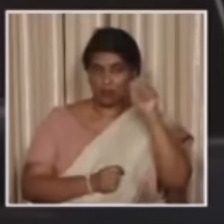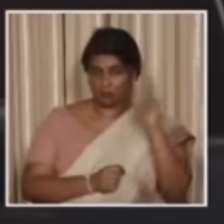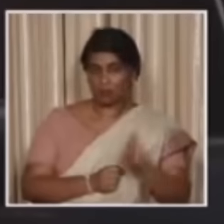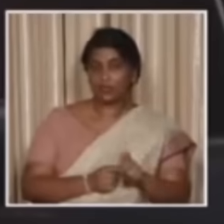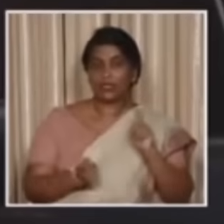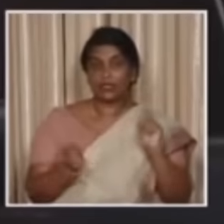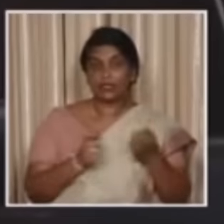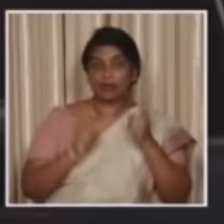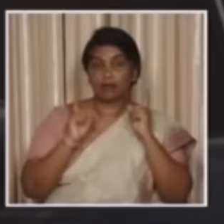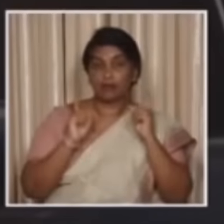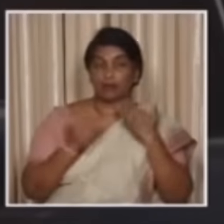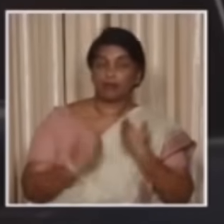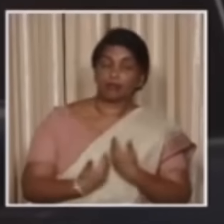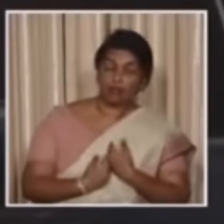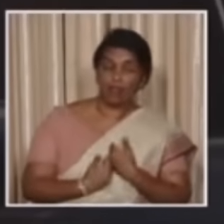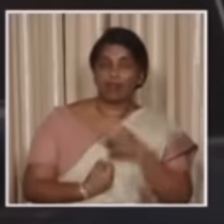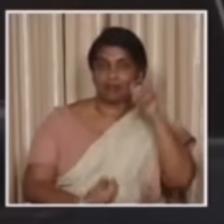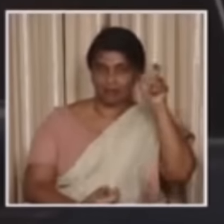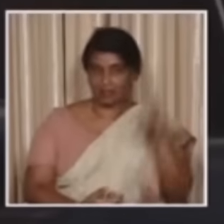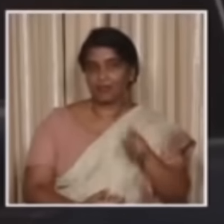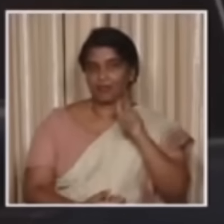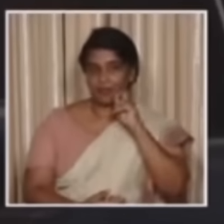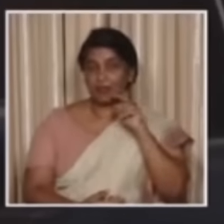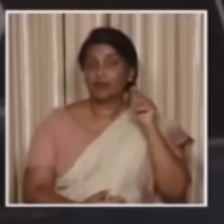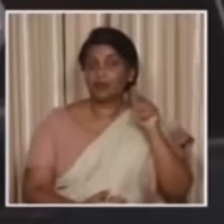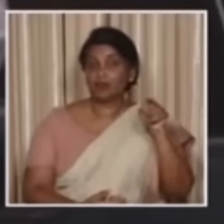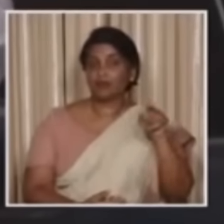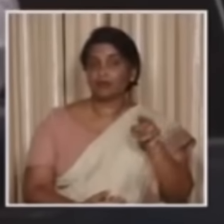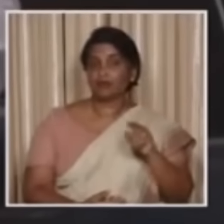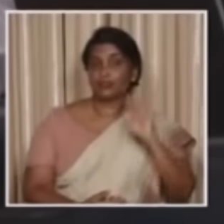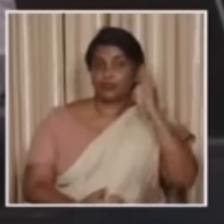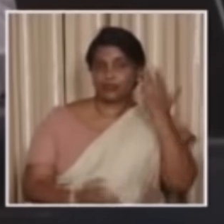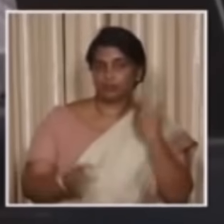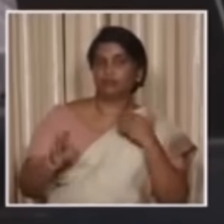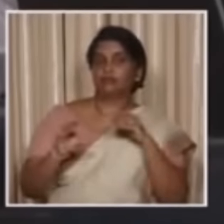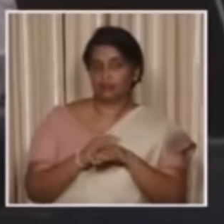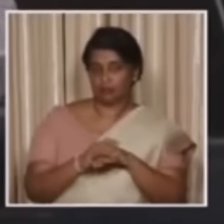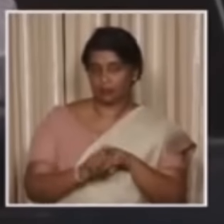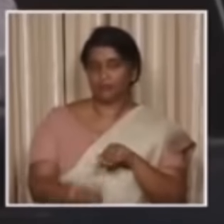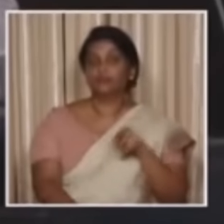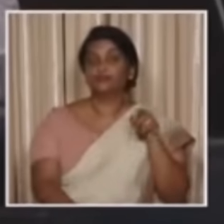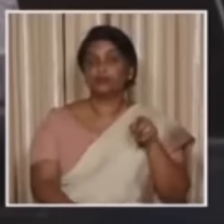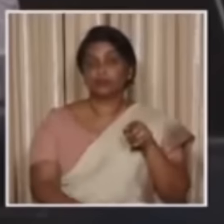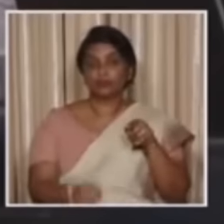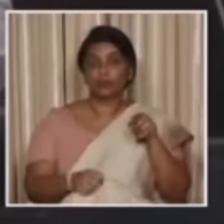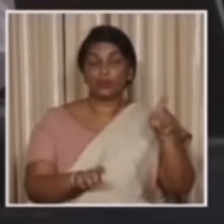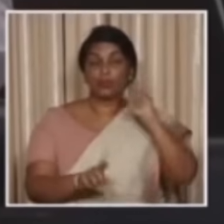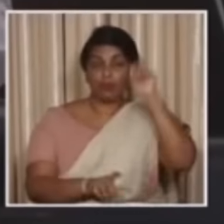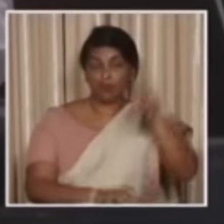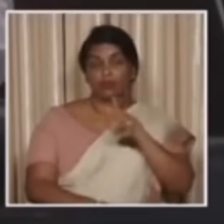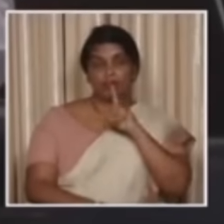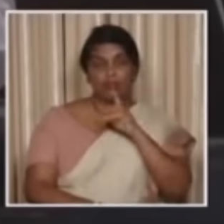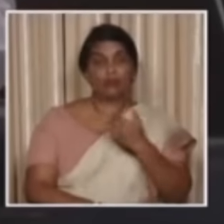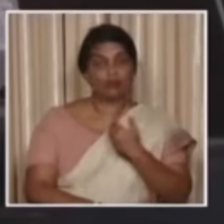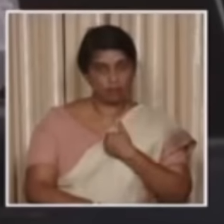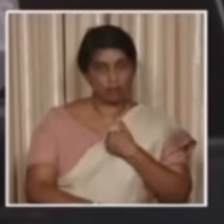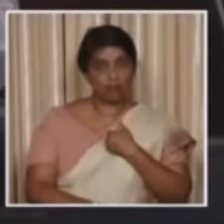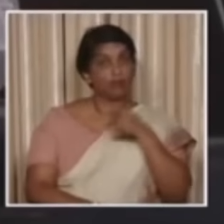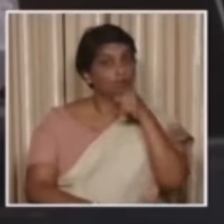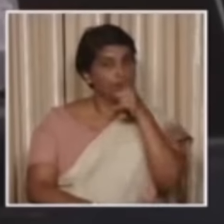क्रिकेट क्रीडावटिता आदर एकनिशा बहु मेकट विशेष मदि हिला तिबुना ये विघन निलधारी की हुआ मम